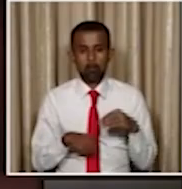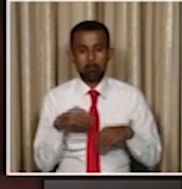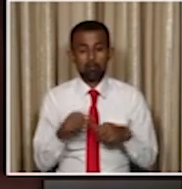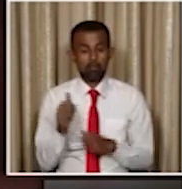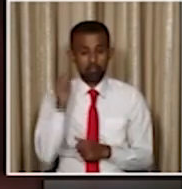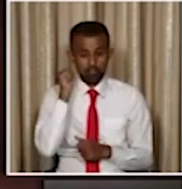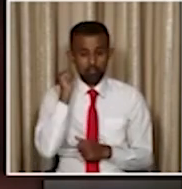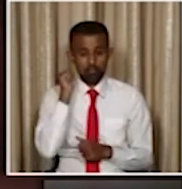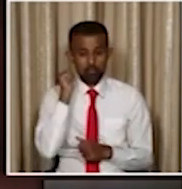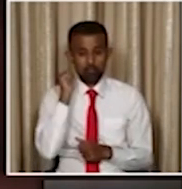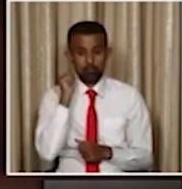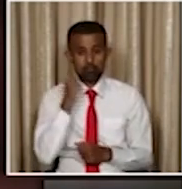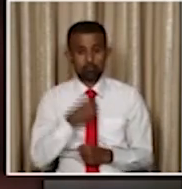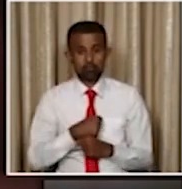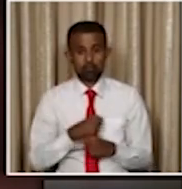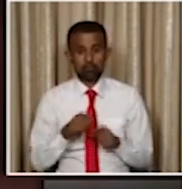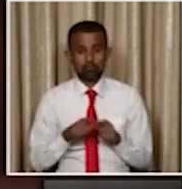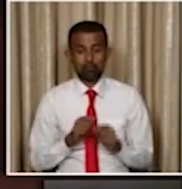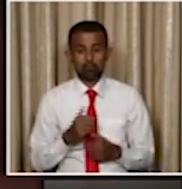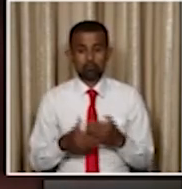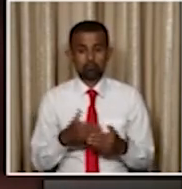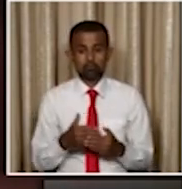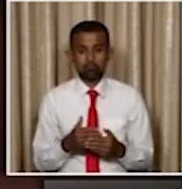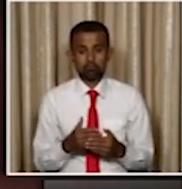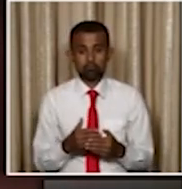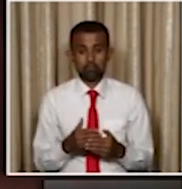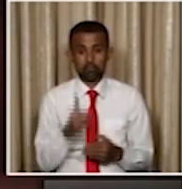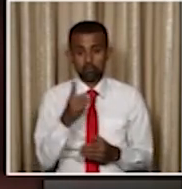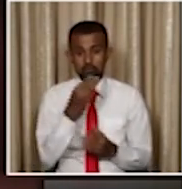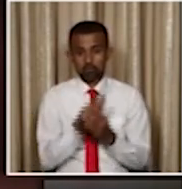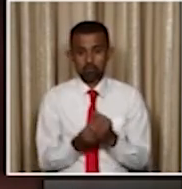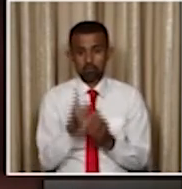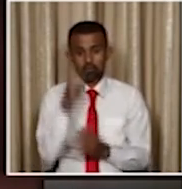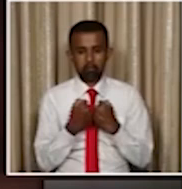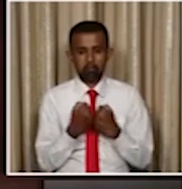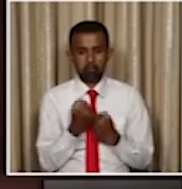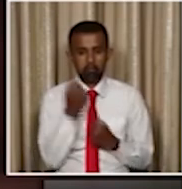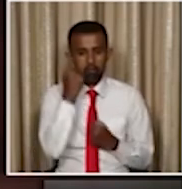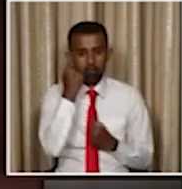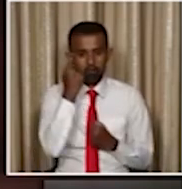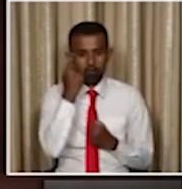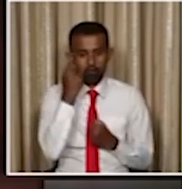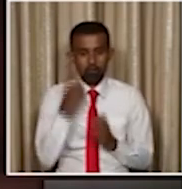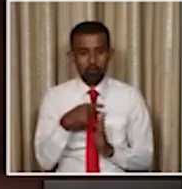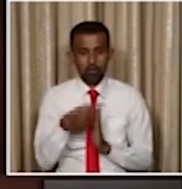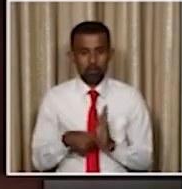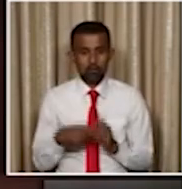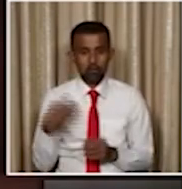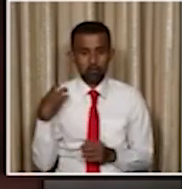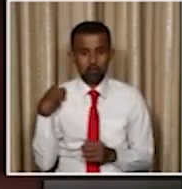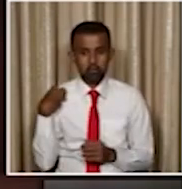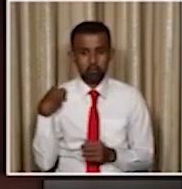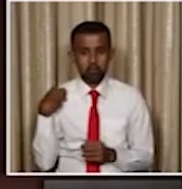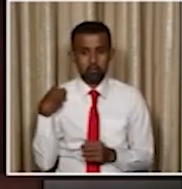ඉතිහාසයේ රජයක් හැටියට ක්‍රියාත්මක කරපු එක ජාතියක් එක ආගමක් ඉලක්ක කරගෙන මේ රටේ මුස්ලිම්